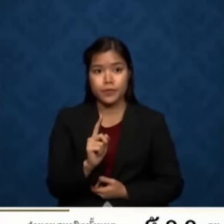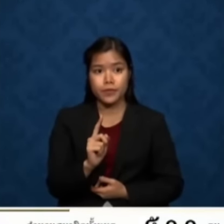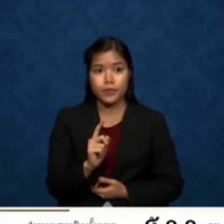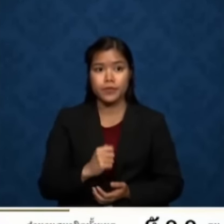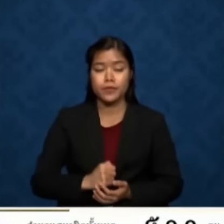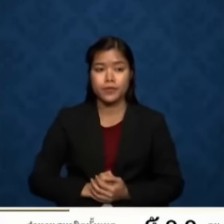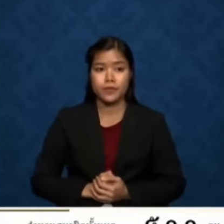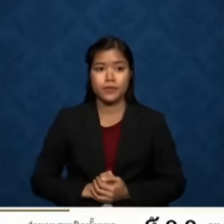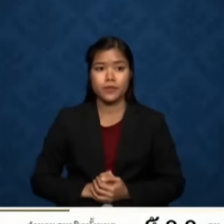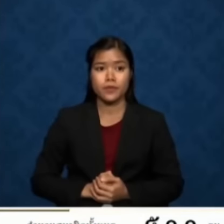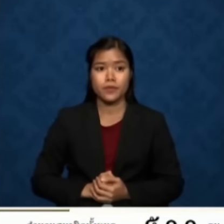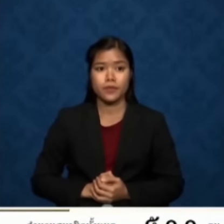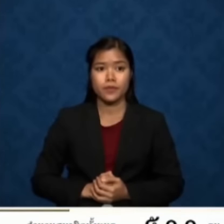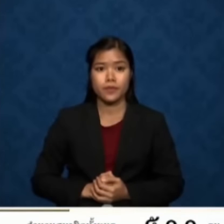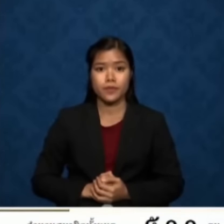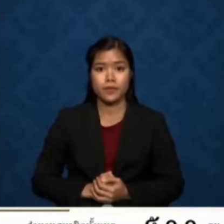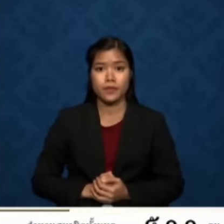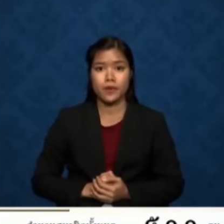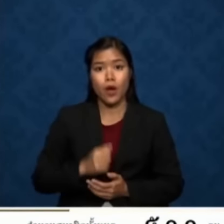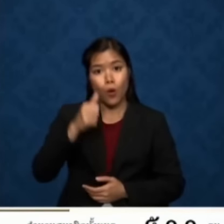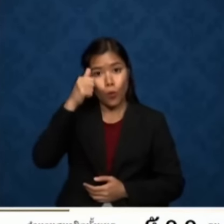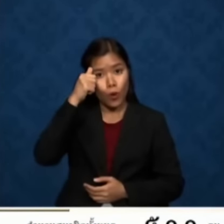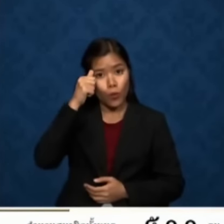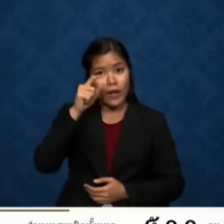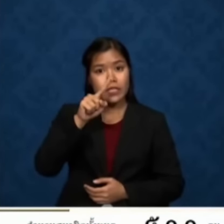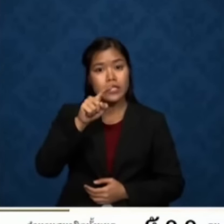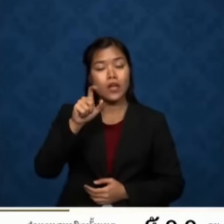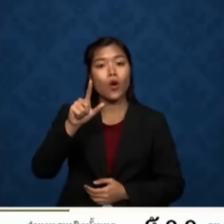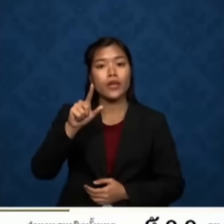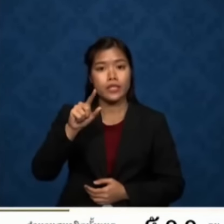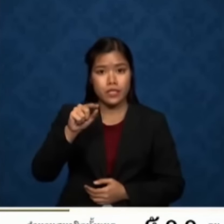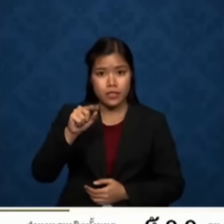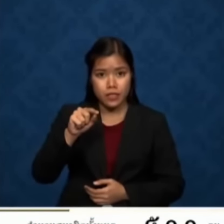ใน120วันก